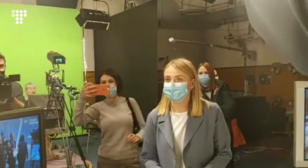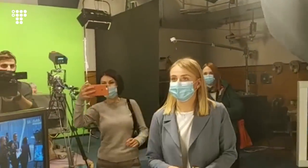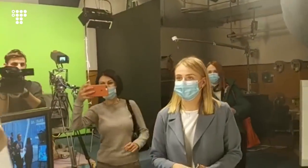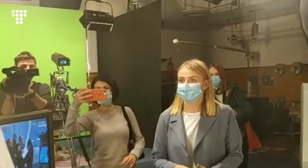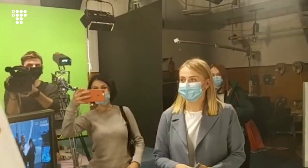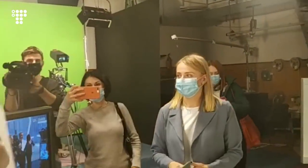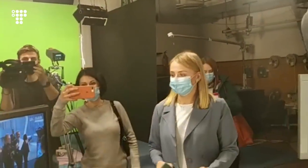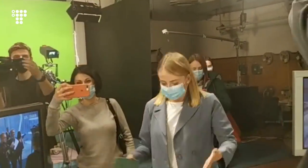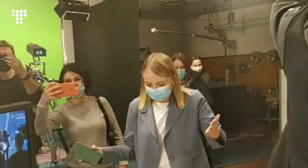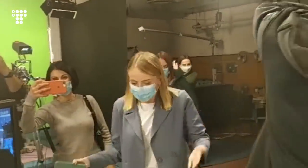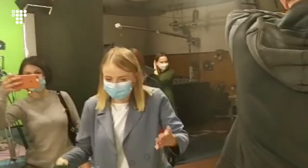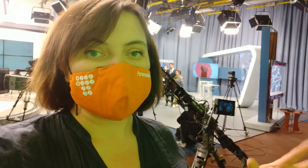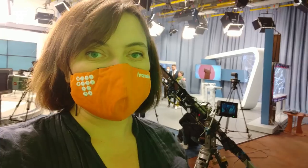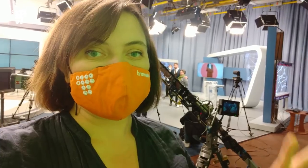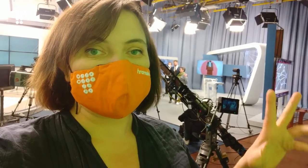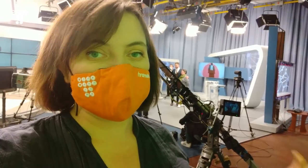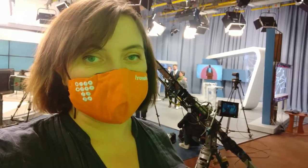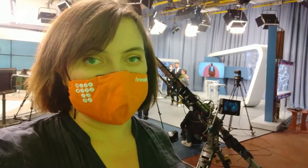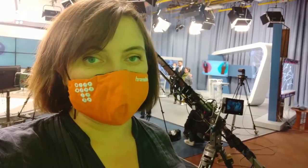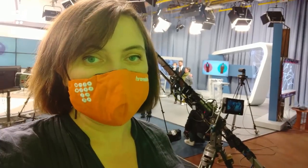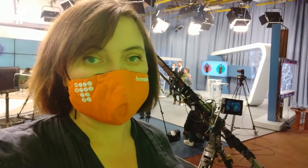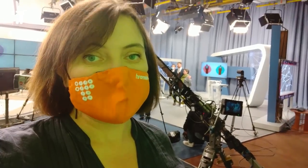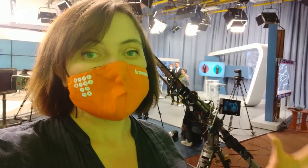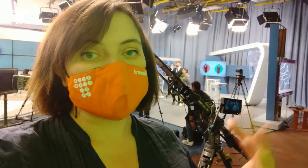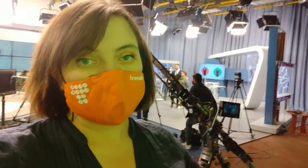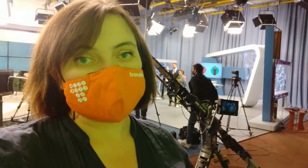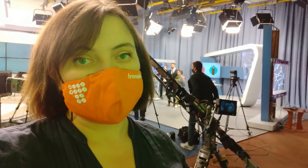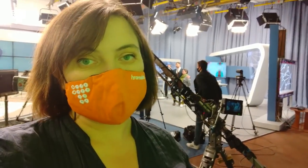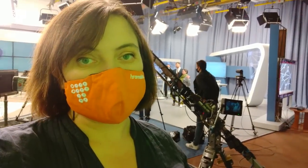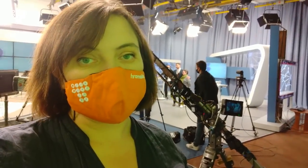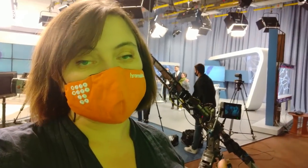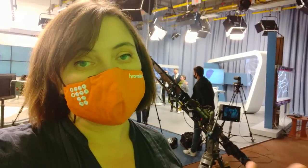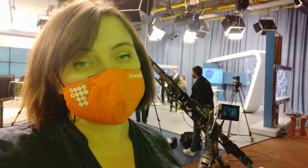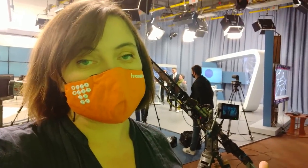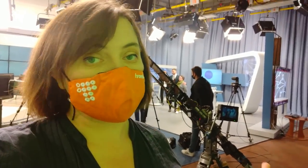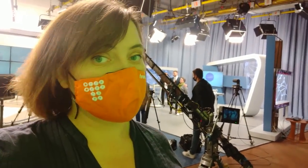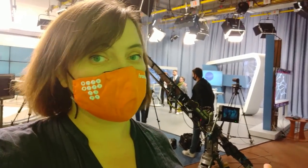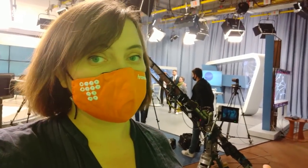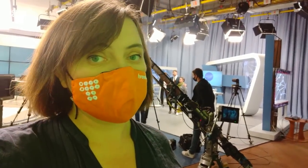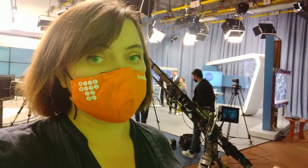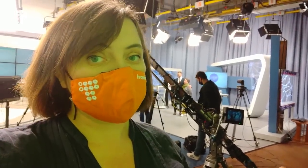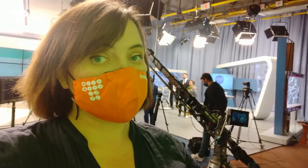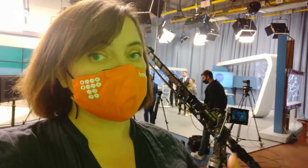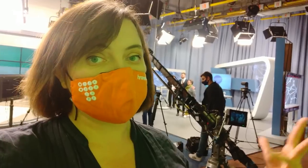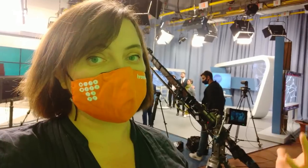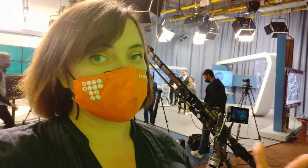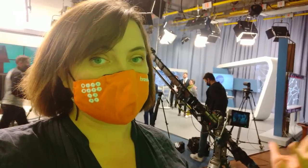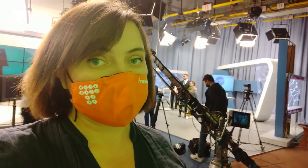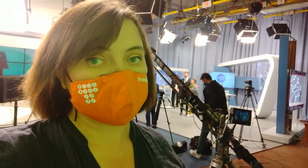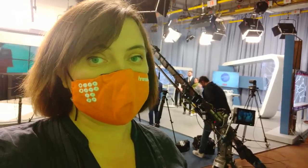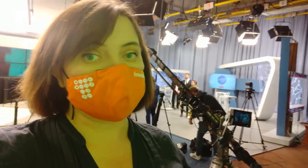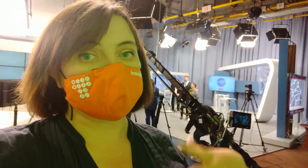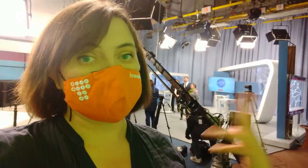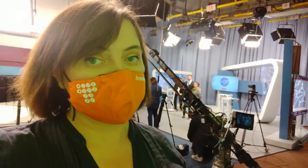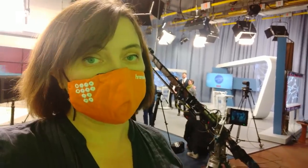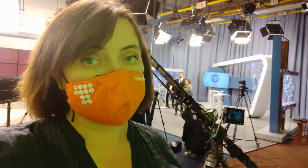Журналістам можна було задавати лише питання, які стосуються двох кандидатів. В цьому була складність його придумати, зважаючи на те, що до кожного є свої